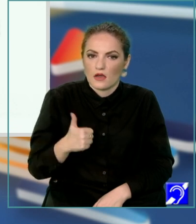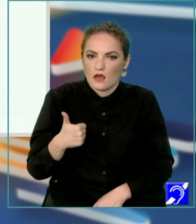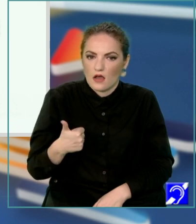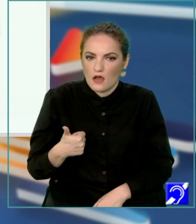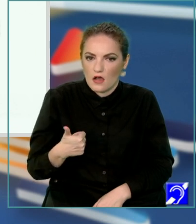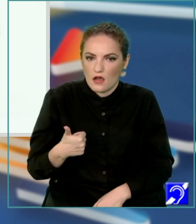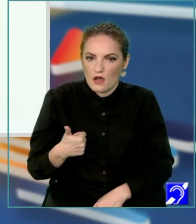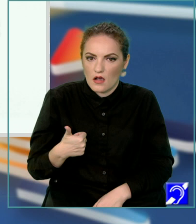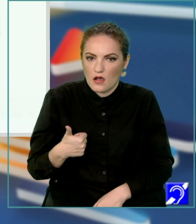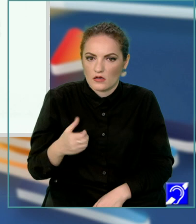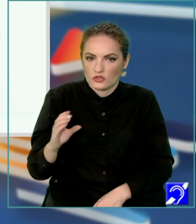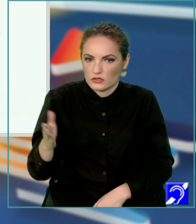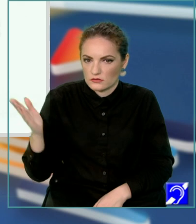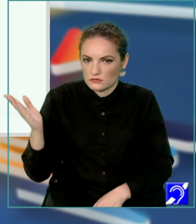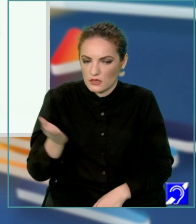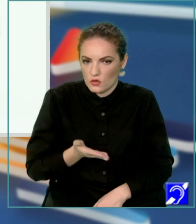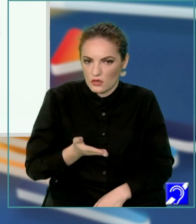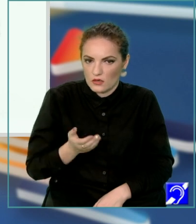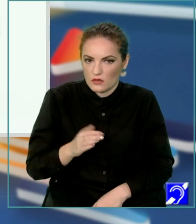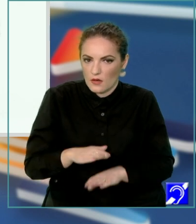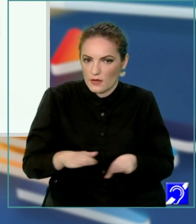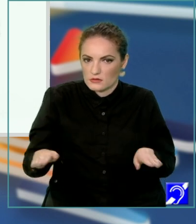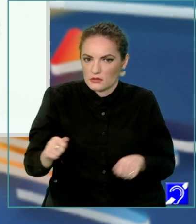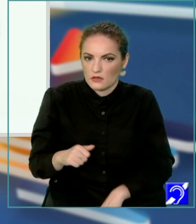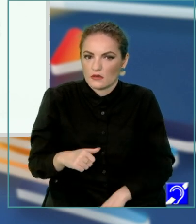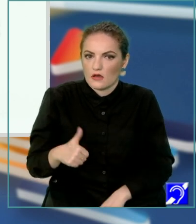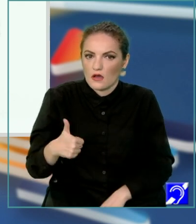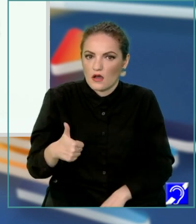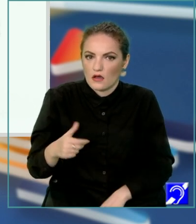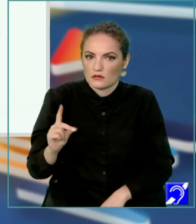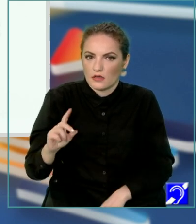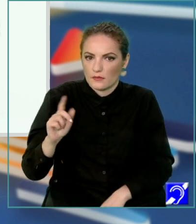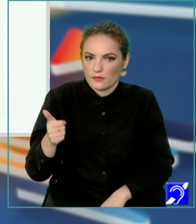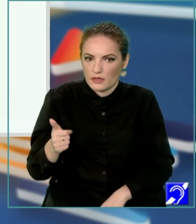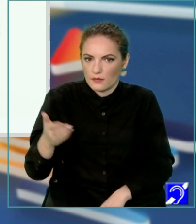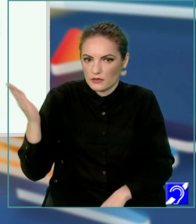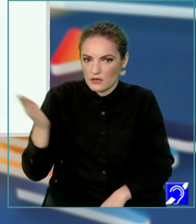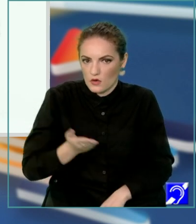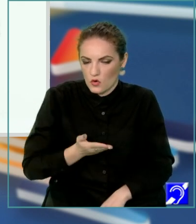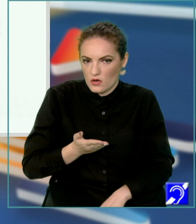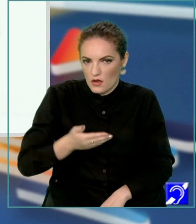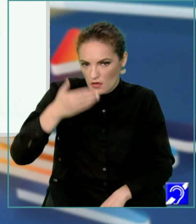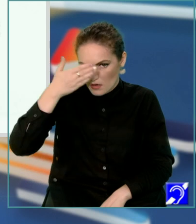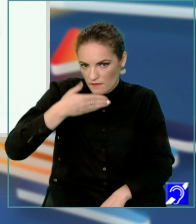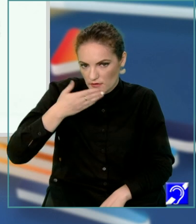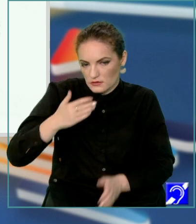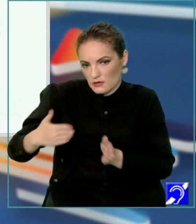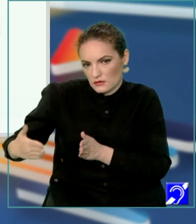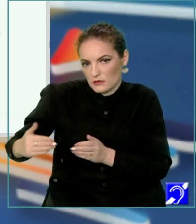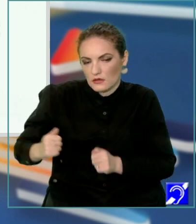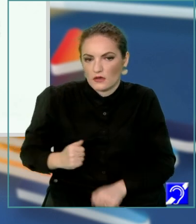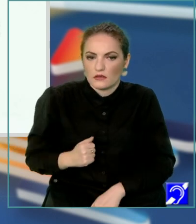diagonală a bazei a b d prim diagonala feței laterale a d d prim a prim